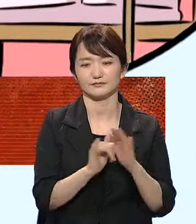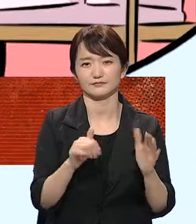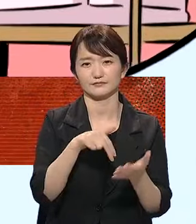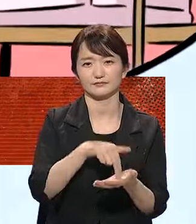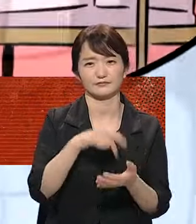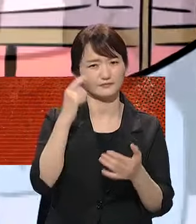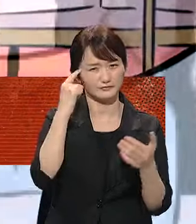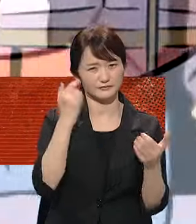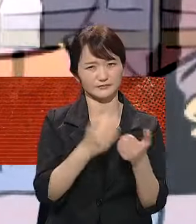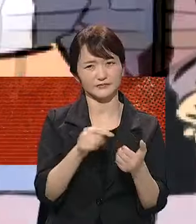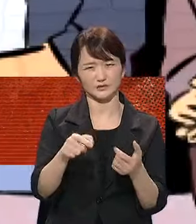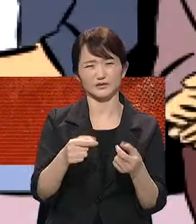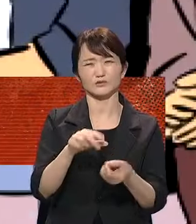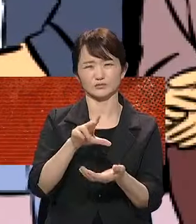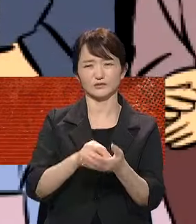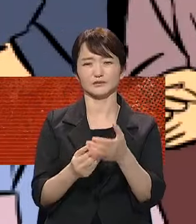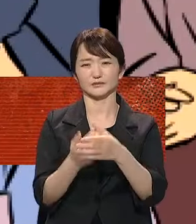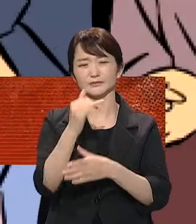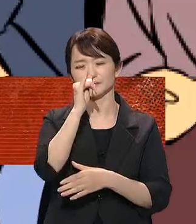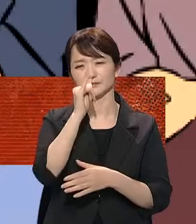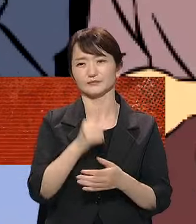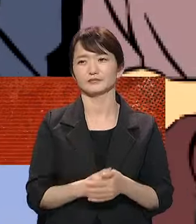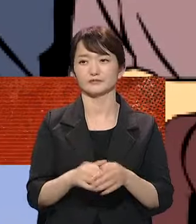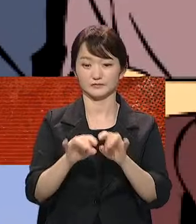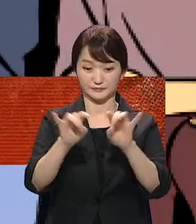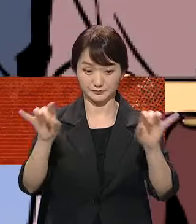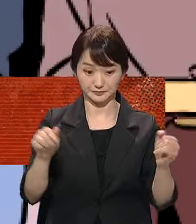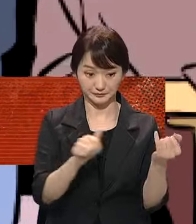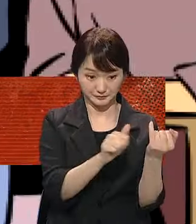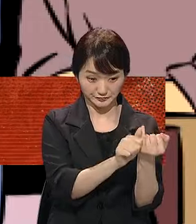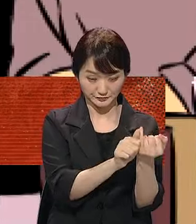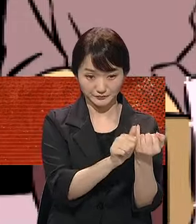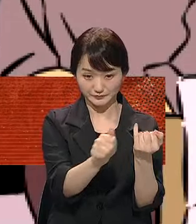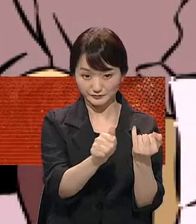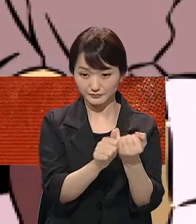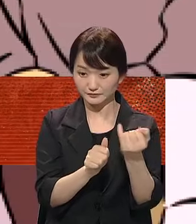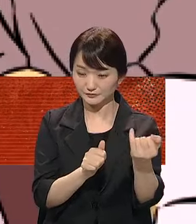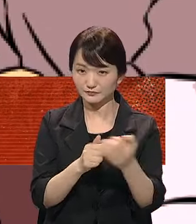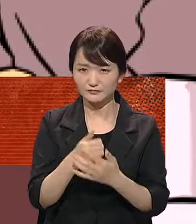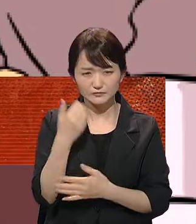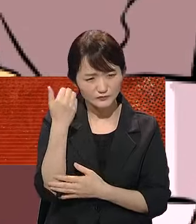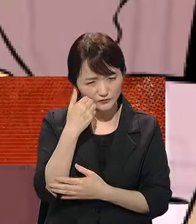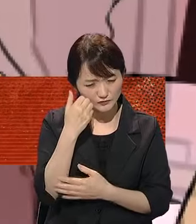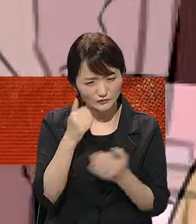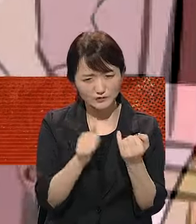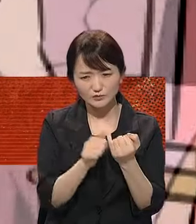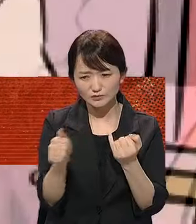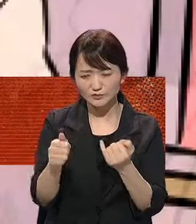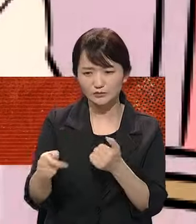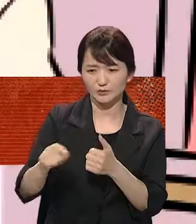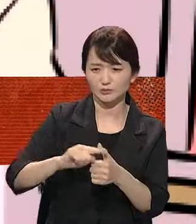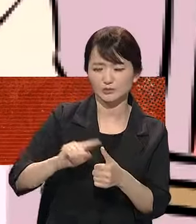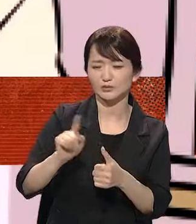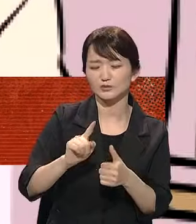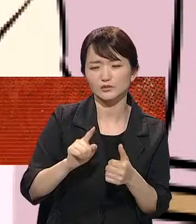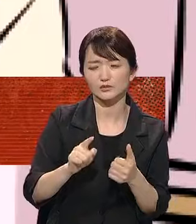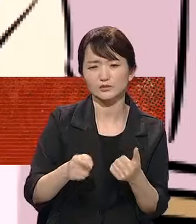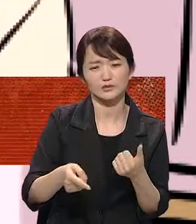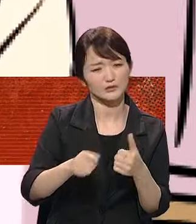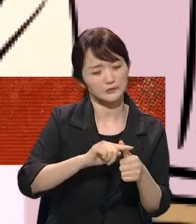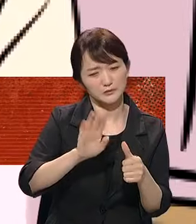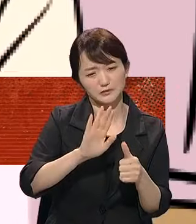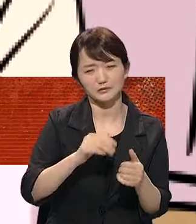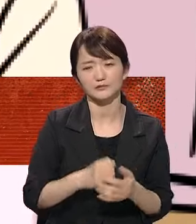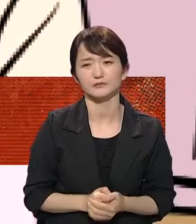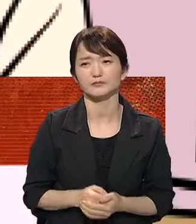꼭 이런 문제가 생기 더라고요 왜냐면 각자 결혼해서 배우자가 있고 그러면 누구 배우자는 들어오기도 하고 어디든 또 안 들어오기도 하고 뭐